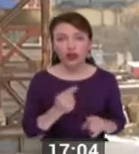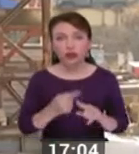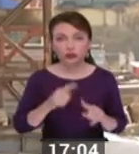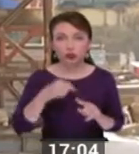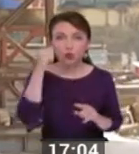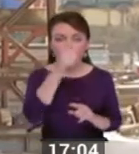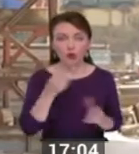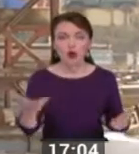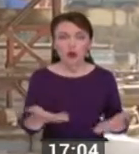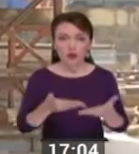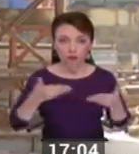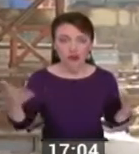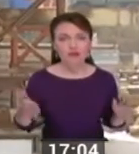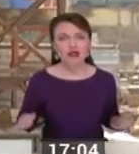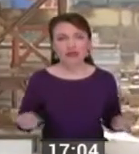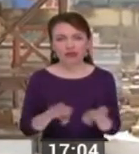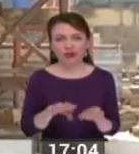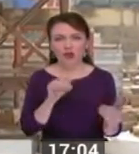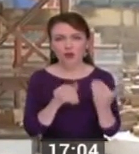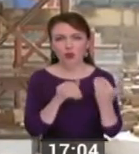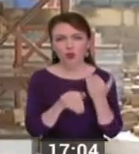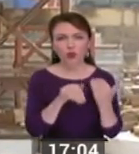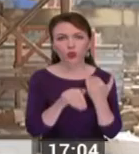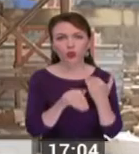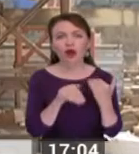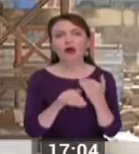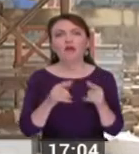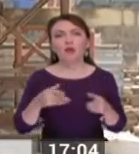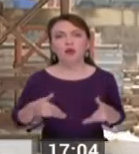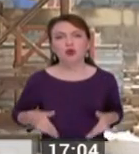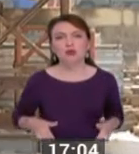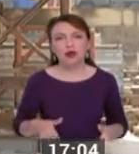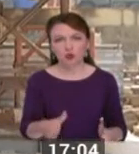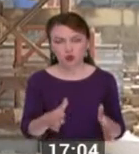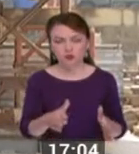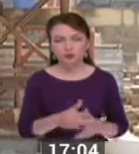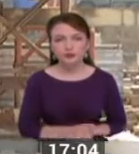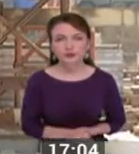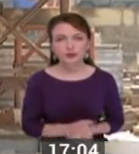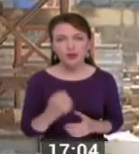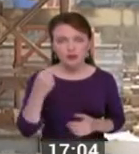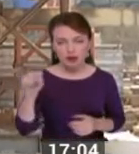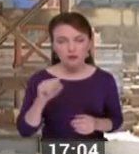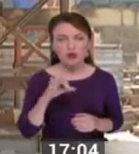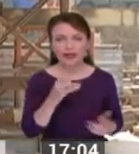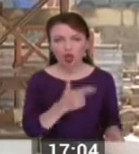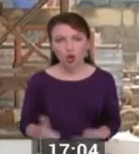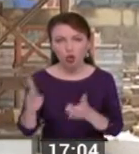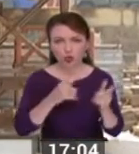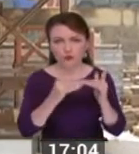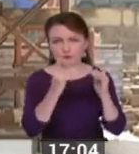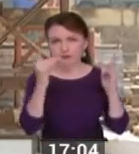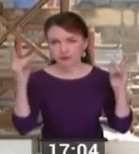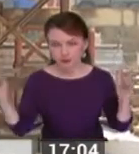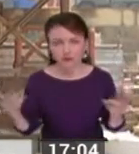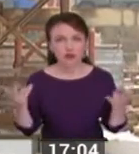року ми перекриваємо рух по проспекту і готуємо переїзд, тому що нам